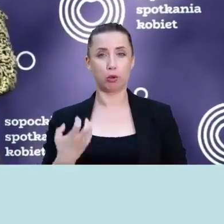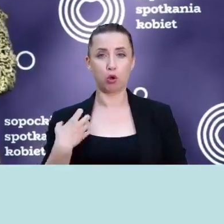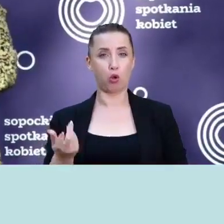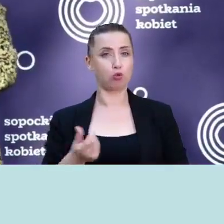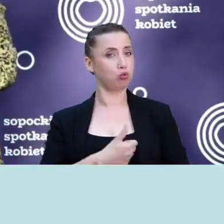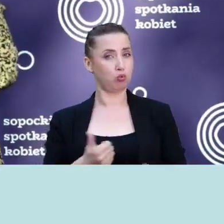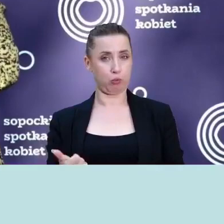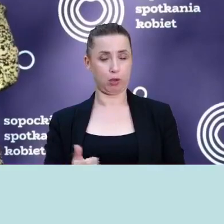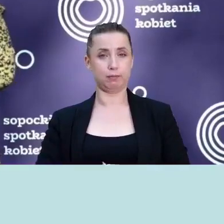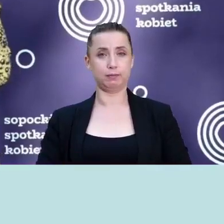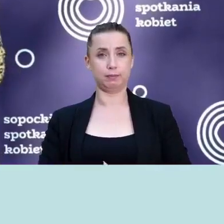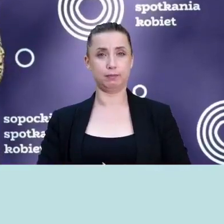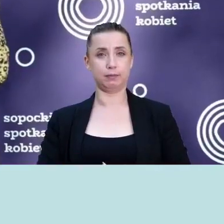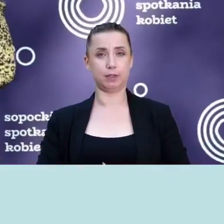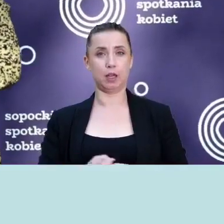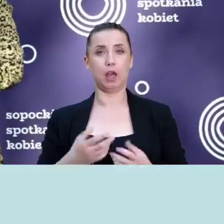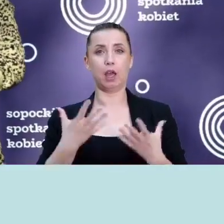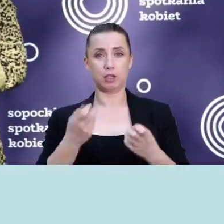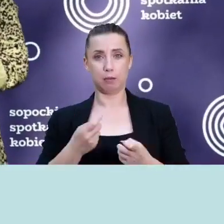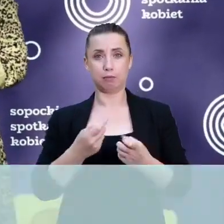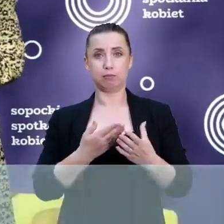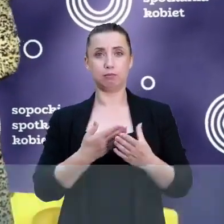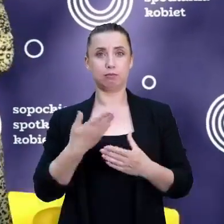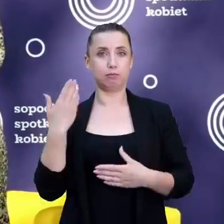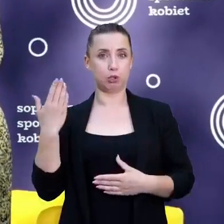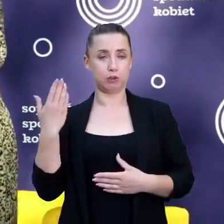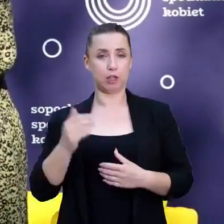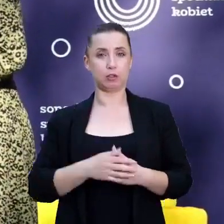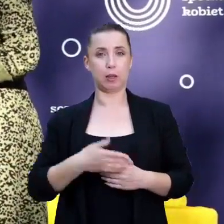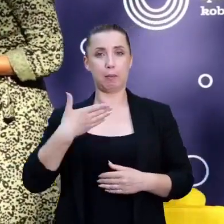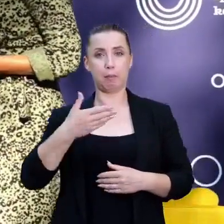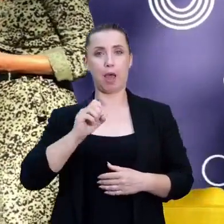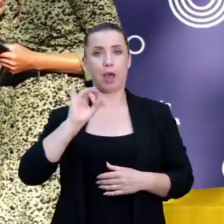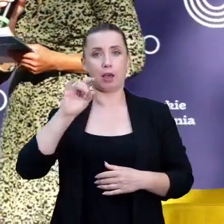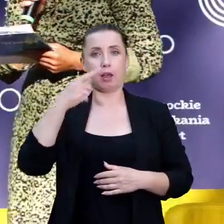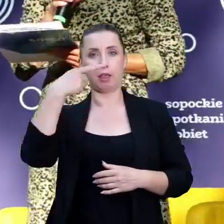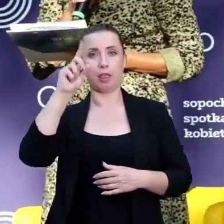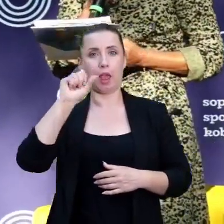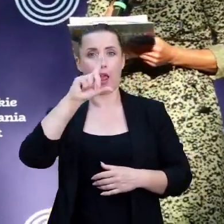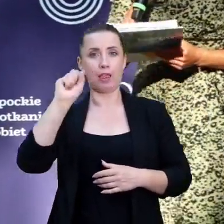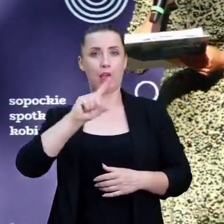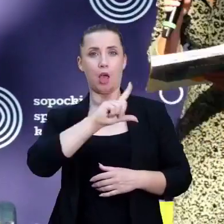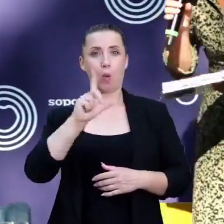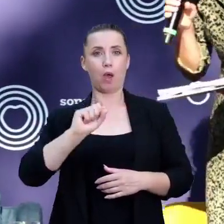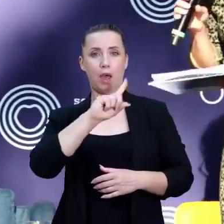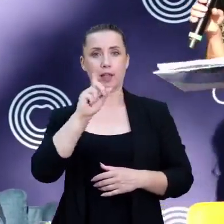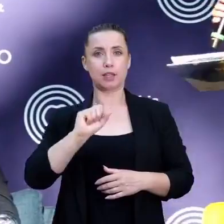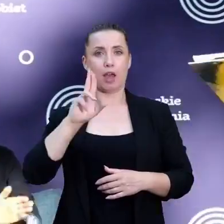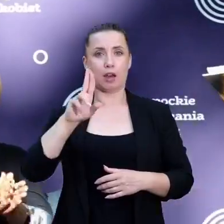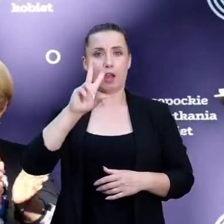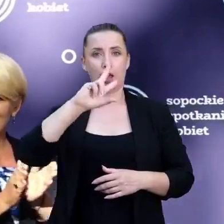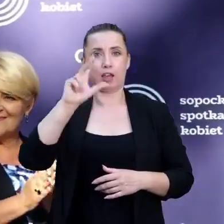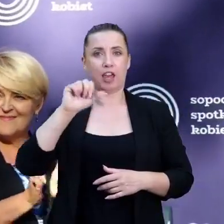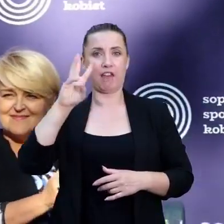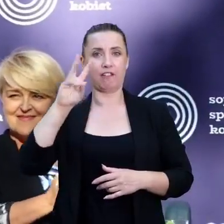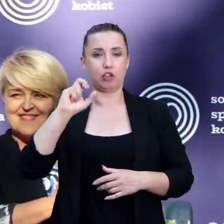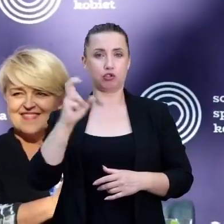niezwykłe kobiety. Pozwólcie, że przedstawię. Magdalena Łazarkiewicz,